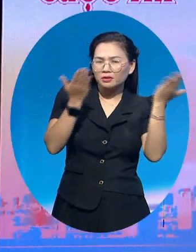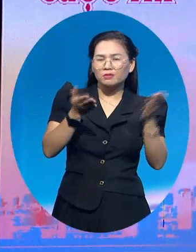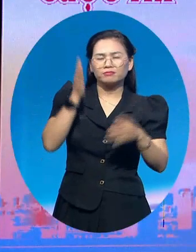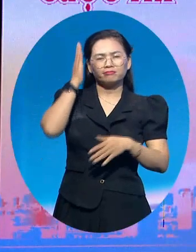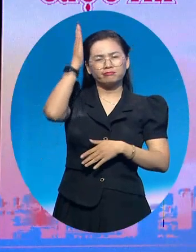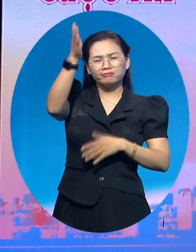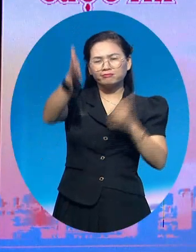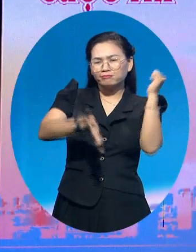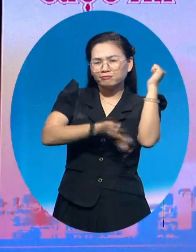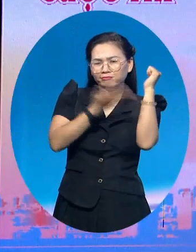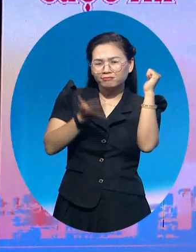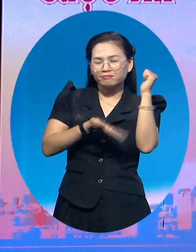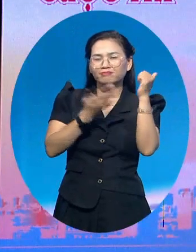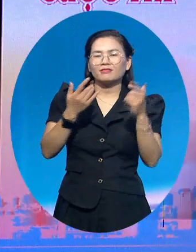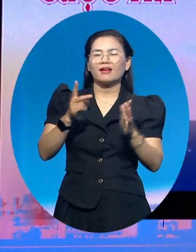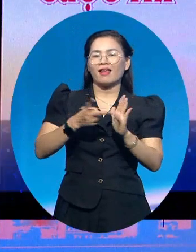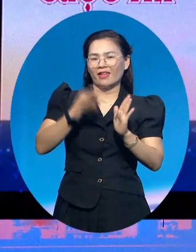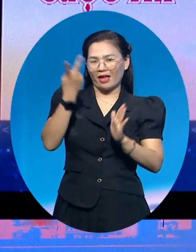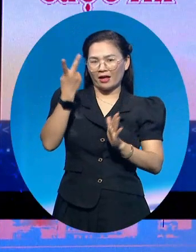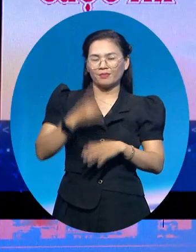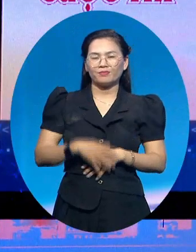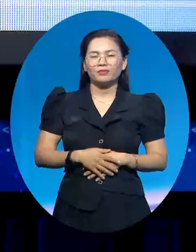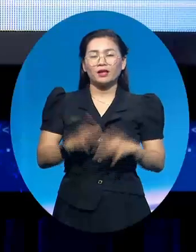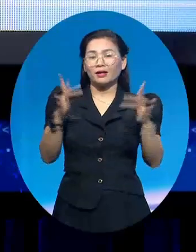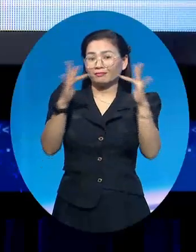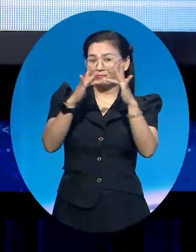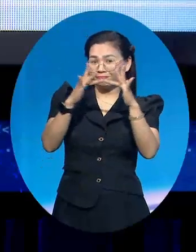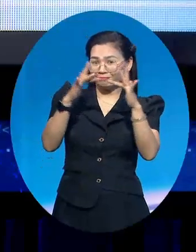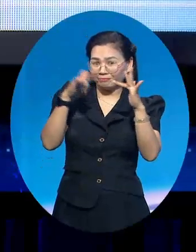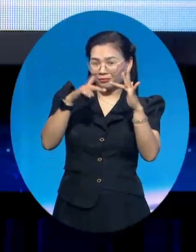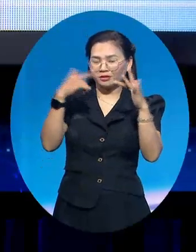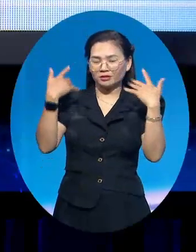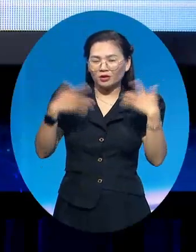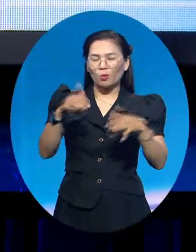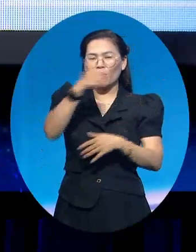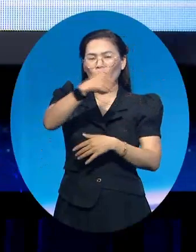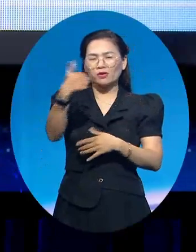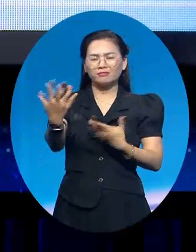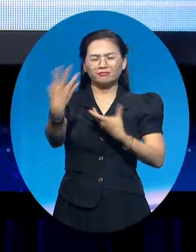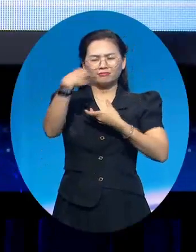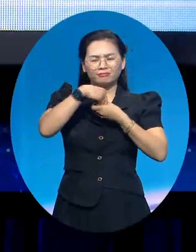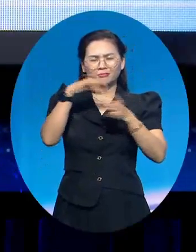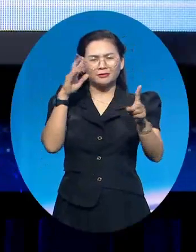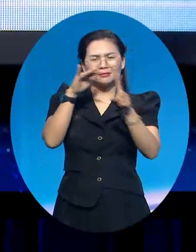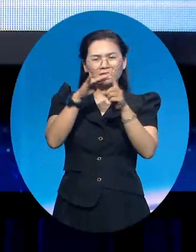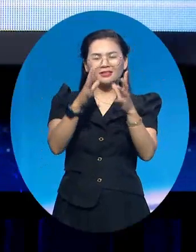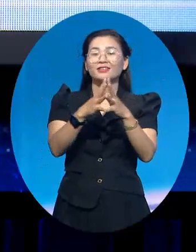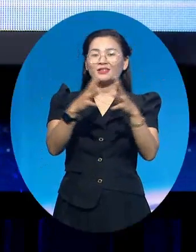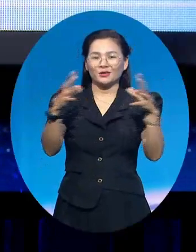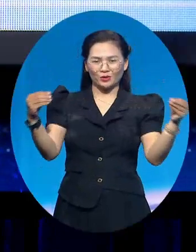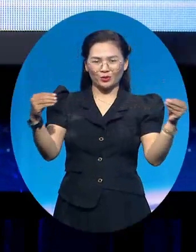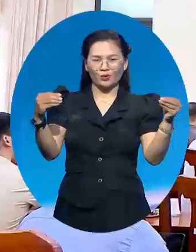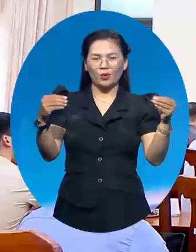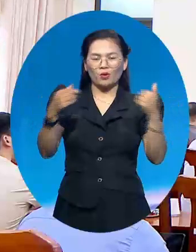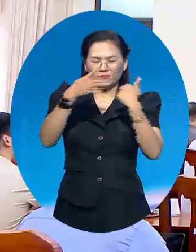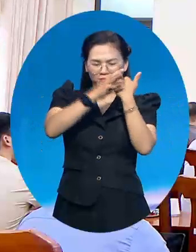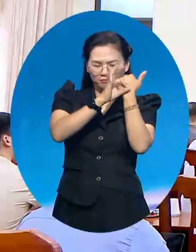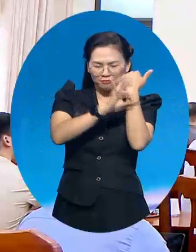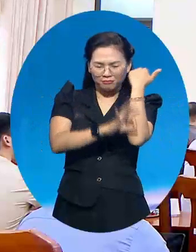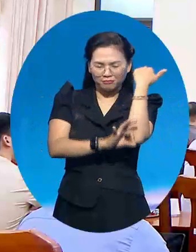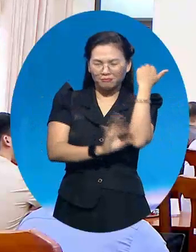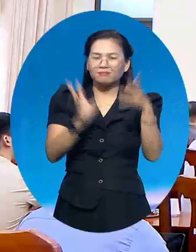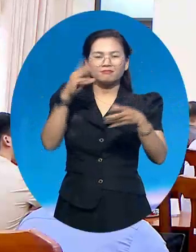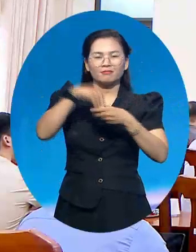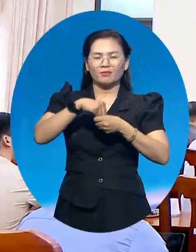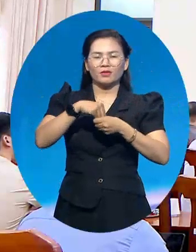Cuộc thi diễn ra với hình thức trực tuyến nên đã lan tỏa nhanh chóng, phù hợp với xu thế hiện nay và thu hút được đông đảo nhân dân tham gia. Đây là hoạt động sôi